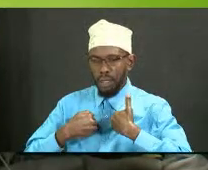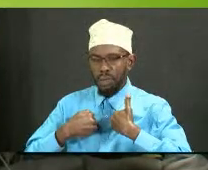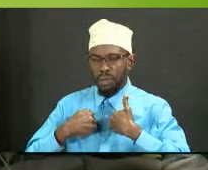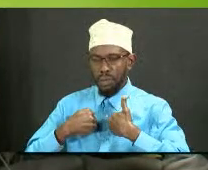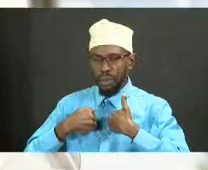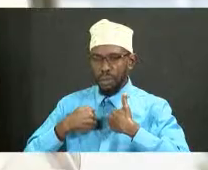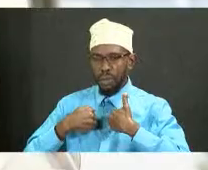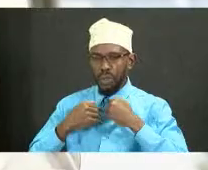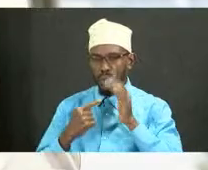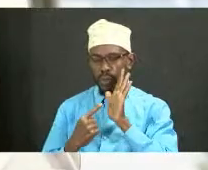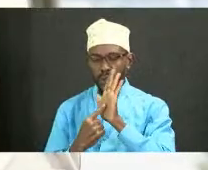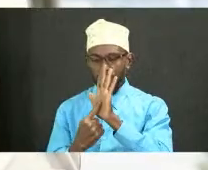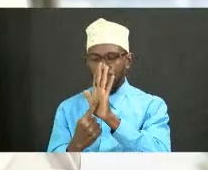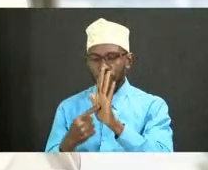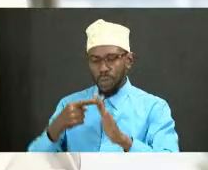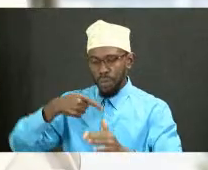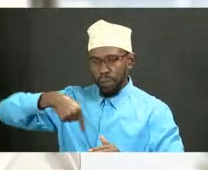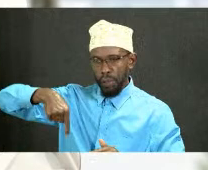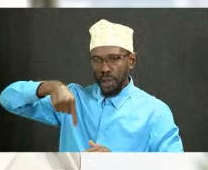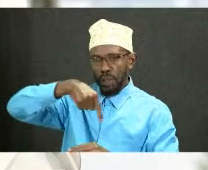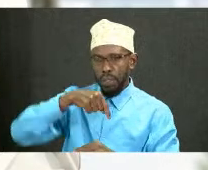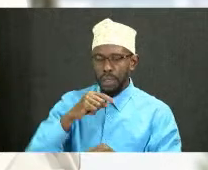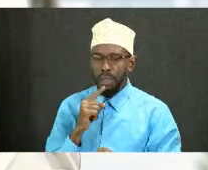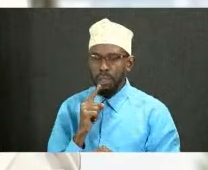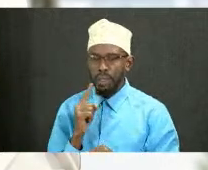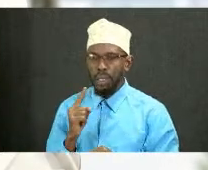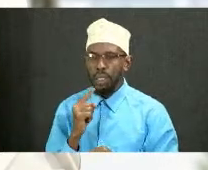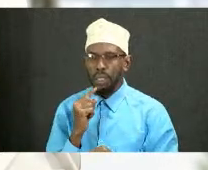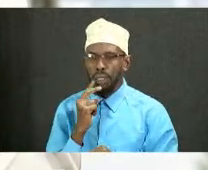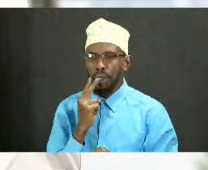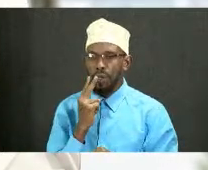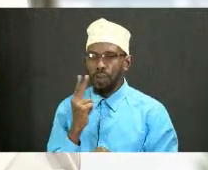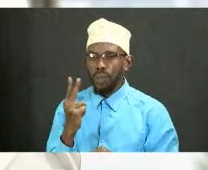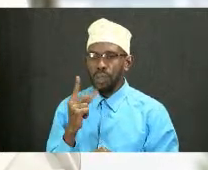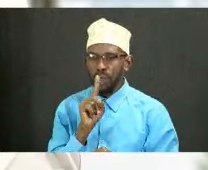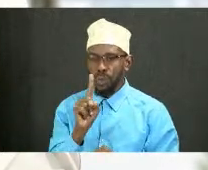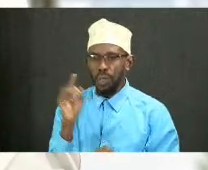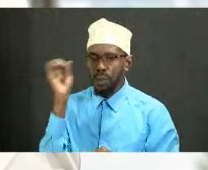nazo zinatuonyesha kuwa asilimia